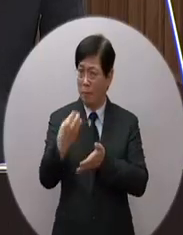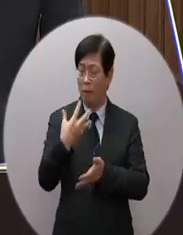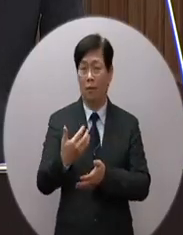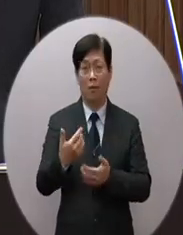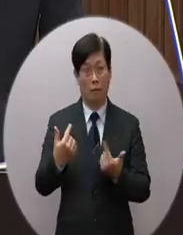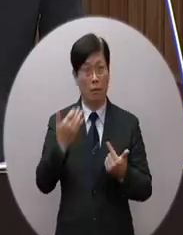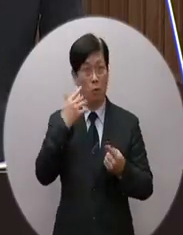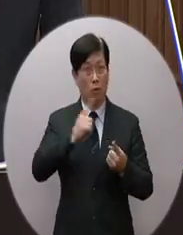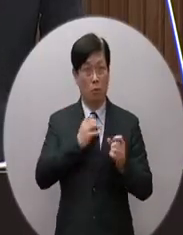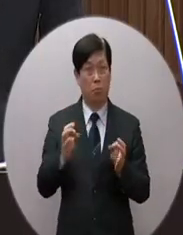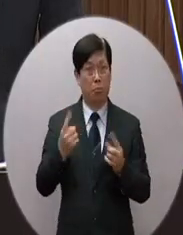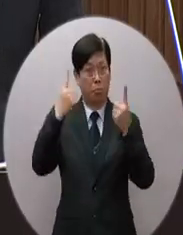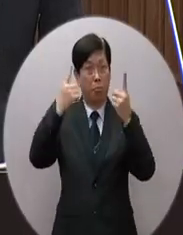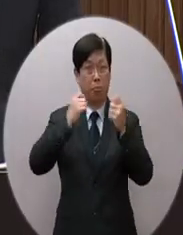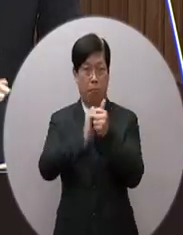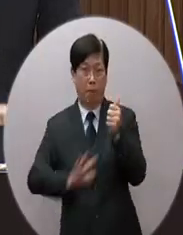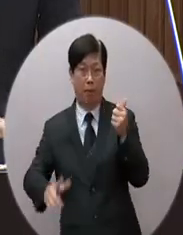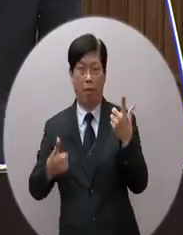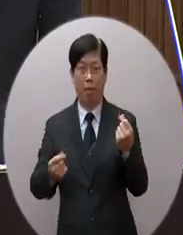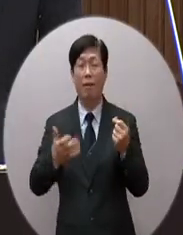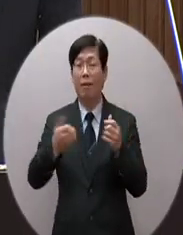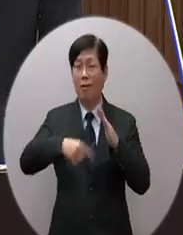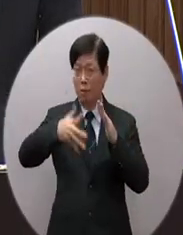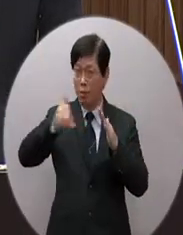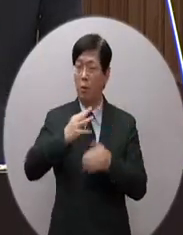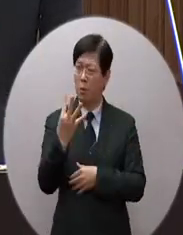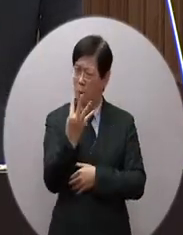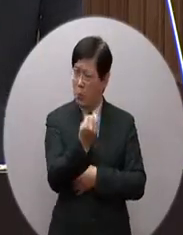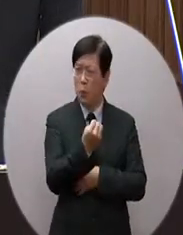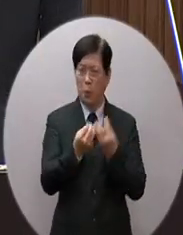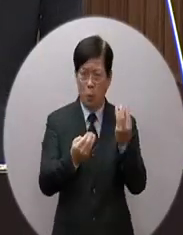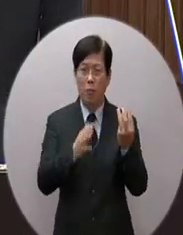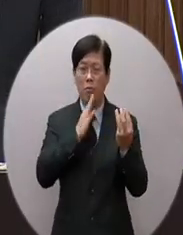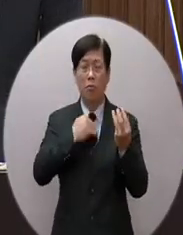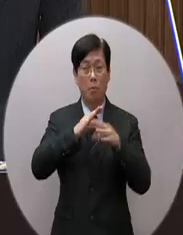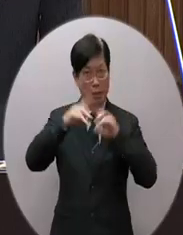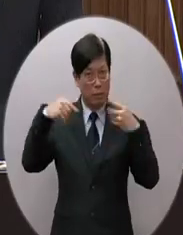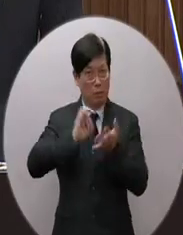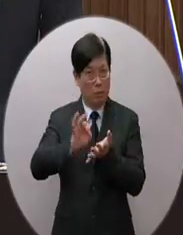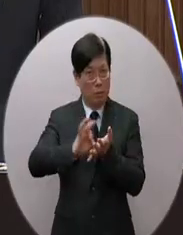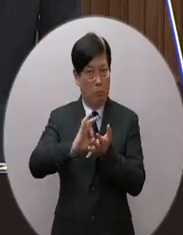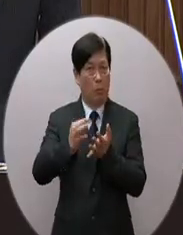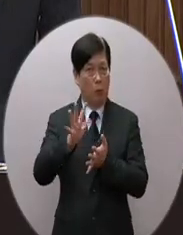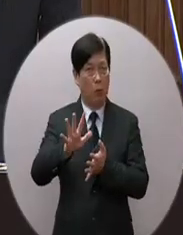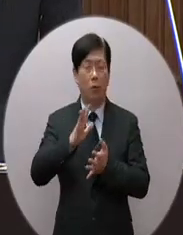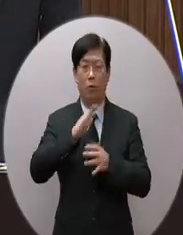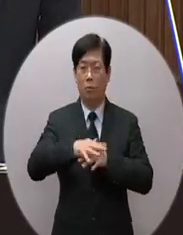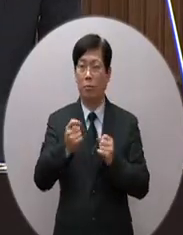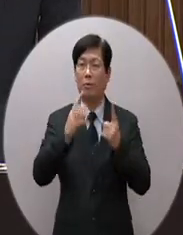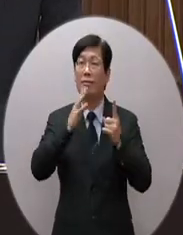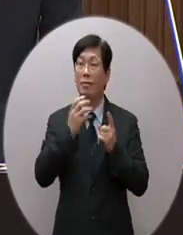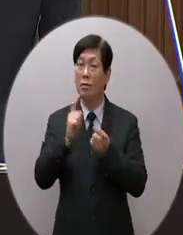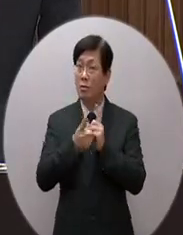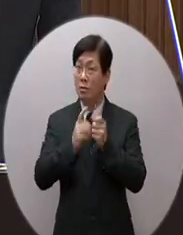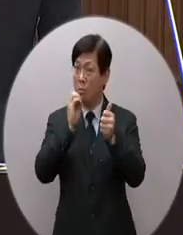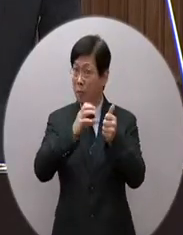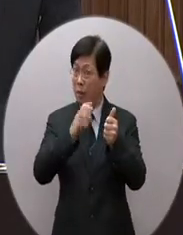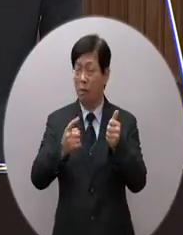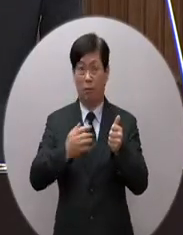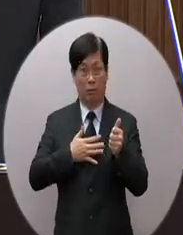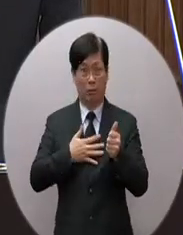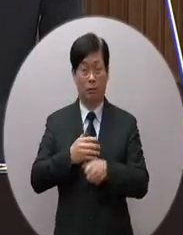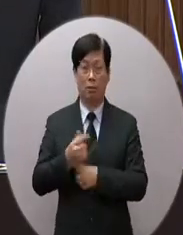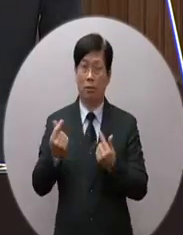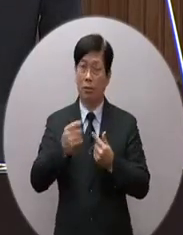一下好无？因为这来，互你起起哩，全部都搁起起啊。拄啊，伊就是讲有几项啊。是经常性大陆有使用到了吼，但是我拄仔听人念无，伊就听，应该你冇